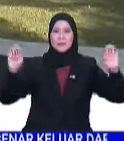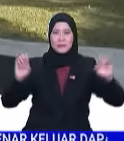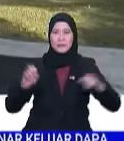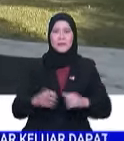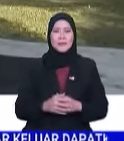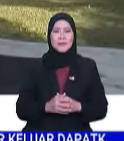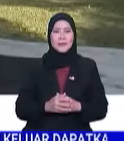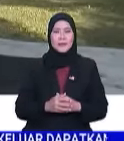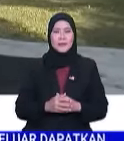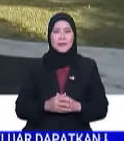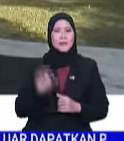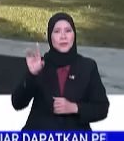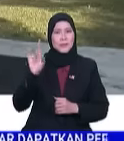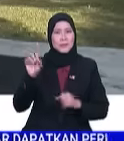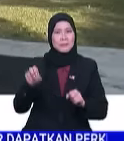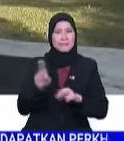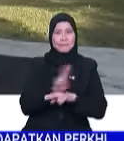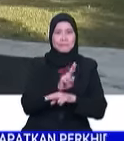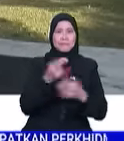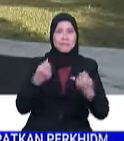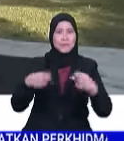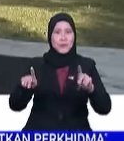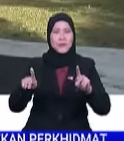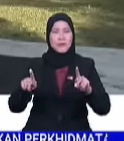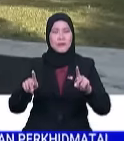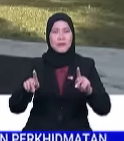Dan insyaAllah kita akan gunakan kesempatan ini